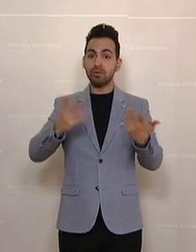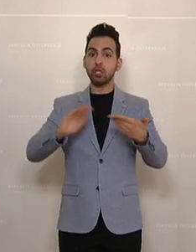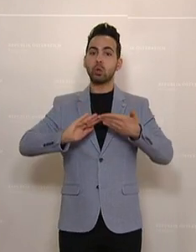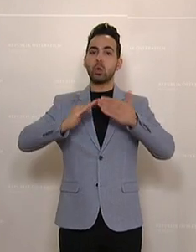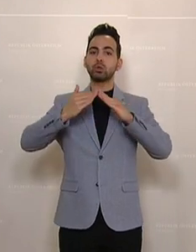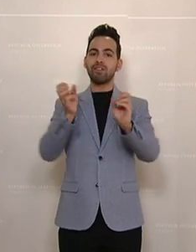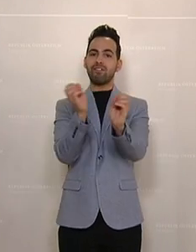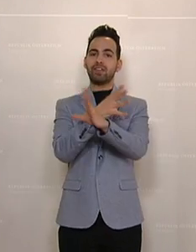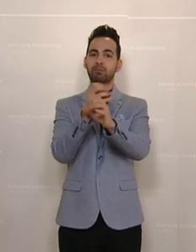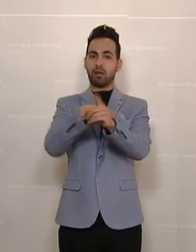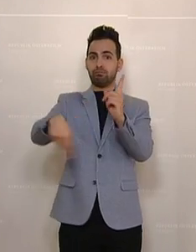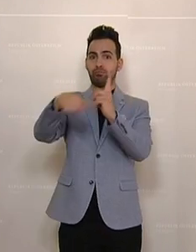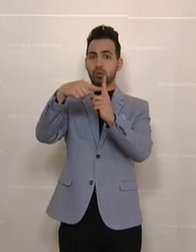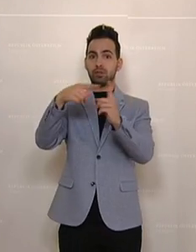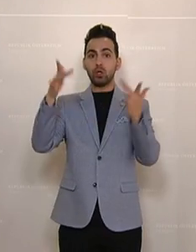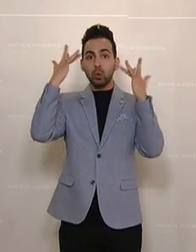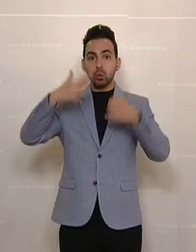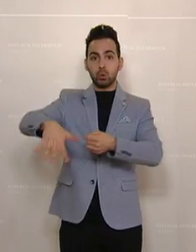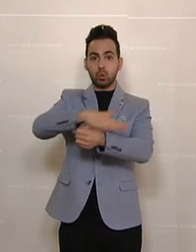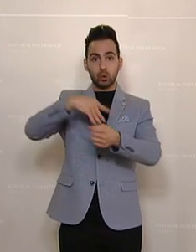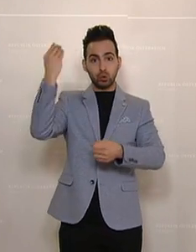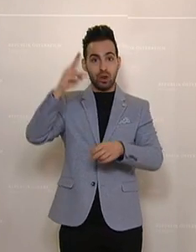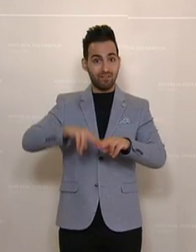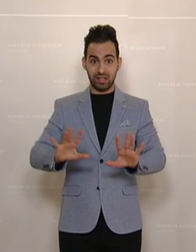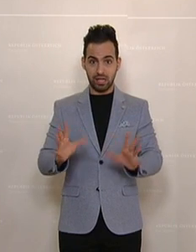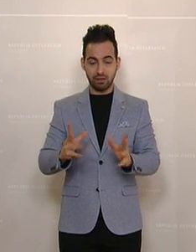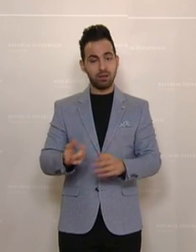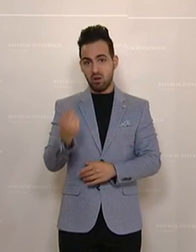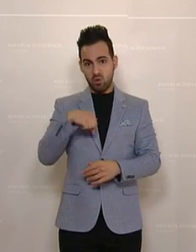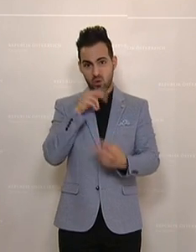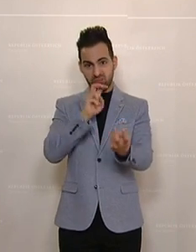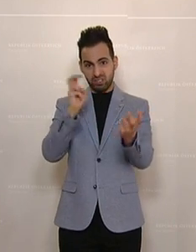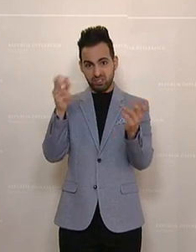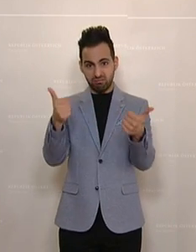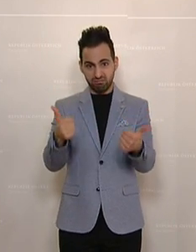konstruktive Feedbackkultur in der Schule, sonst wird das nicht passieren.